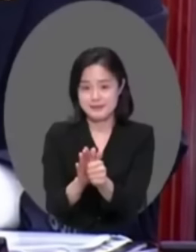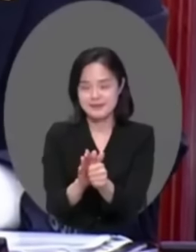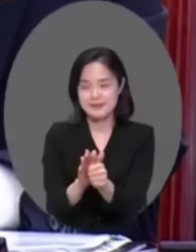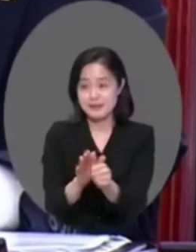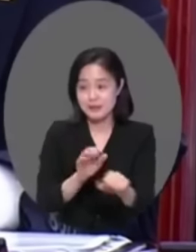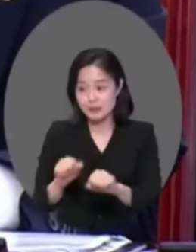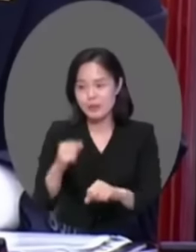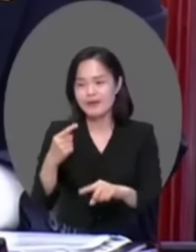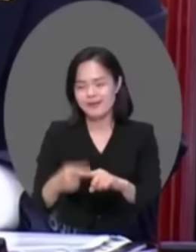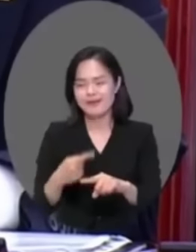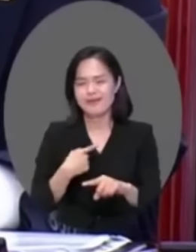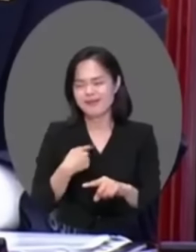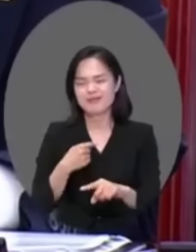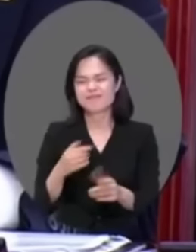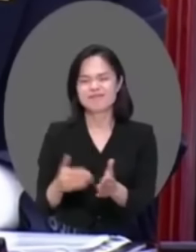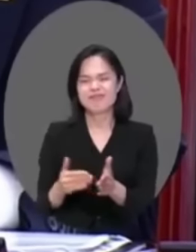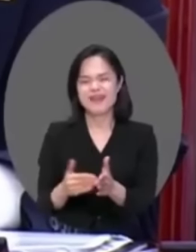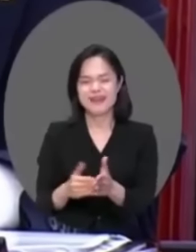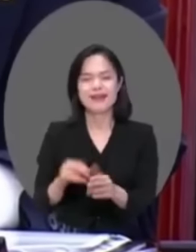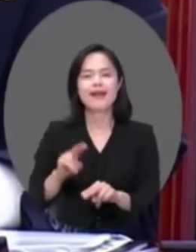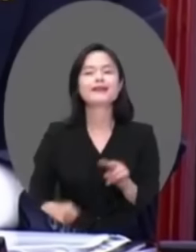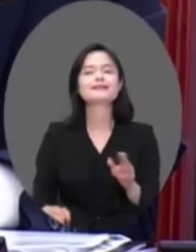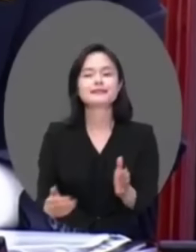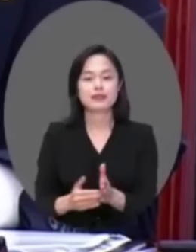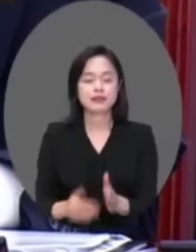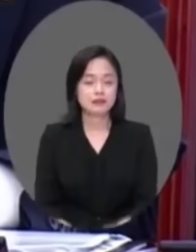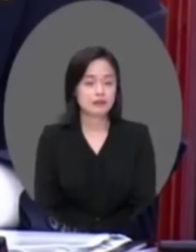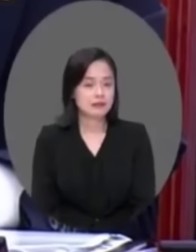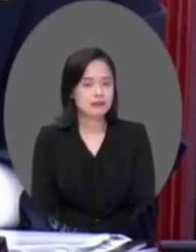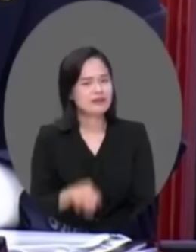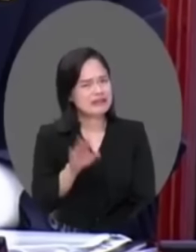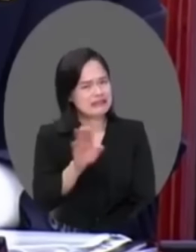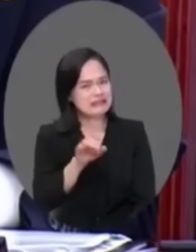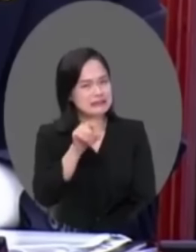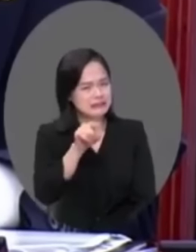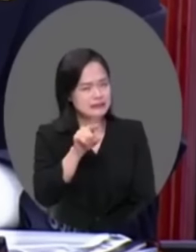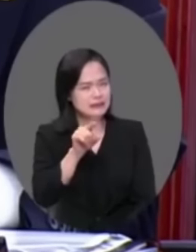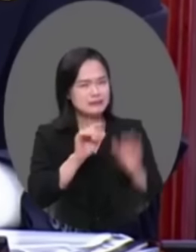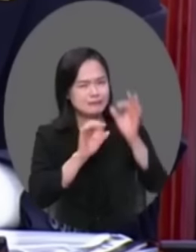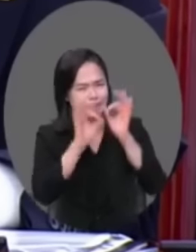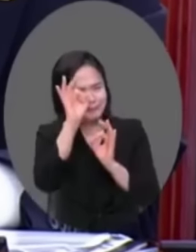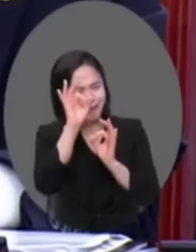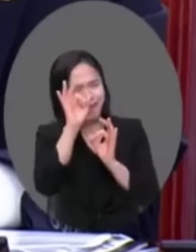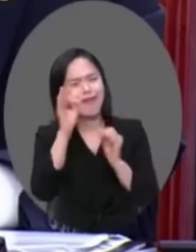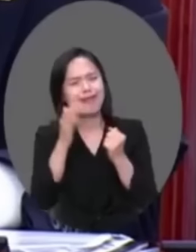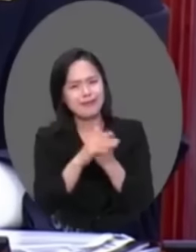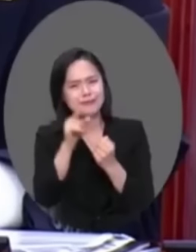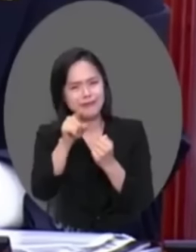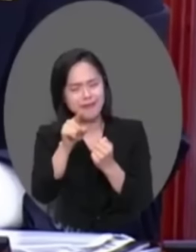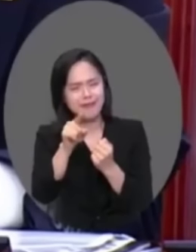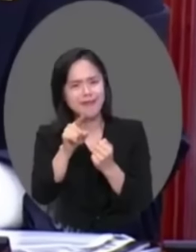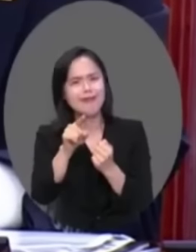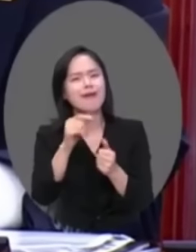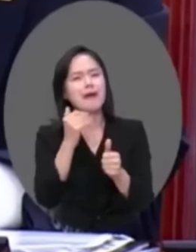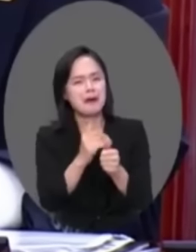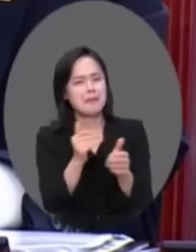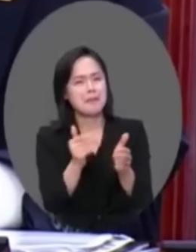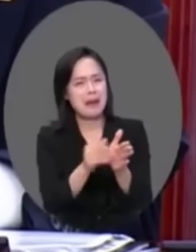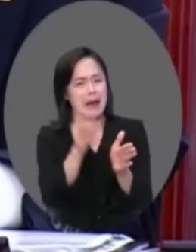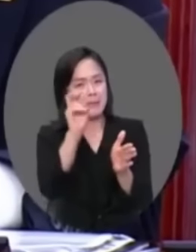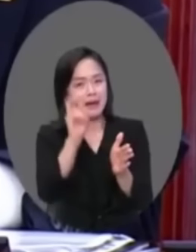놓고 그다음에 사퇴 하신 건데 그런데 그 이력이 지금 사실 탕으로 해가 정무적 역할 하시겠다 그러면은 노무현